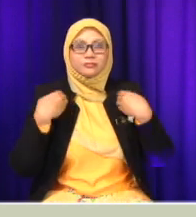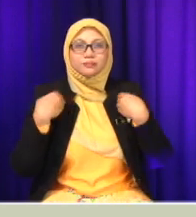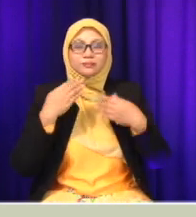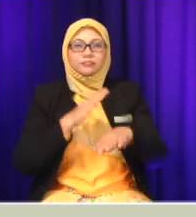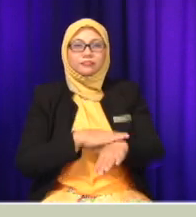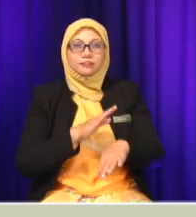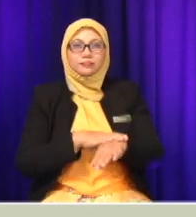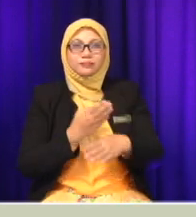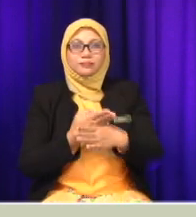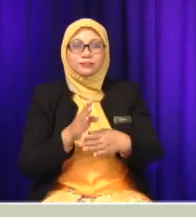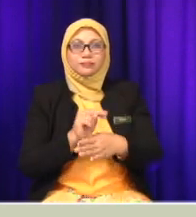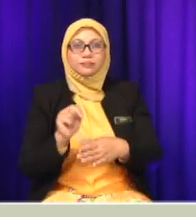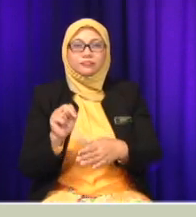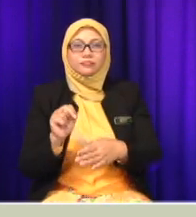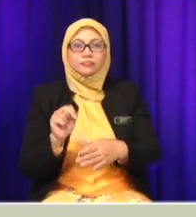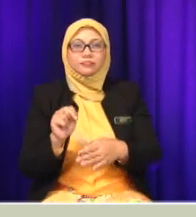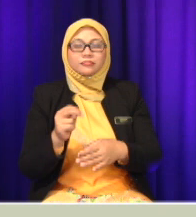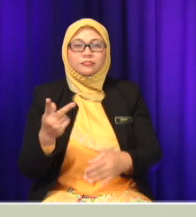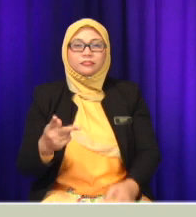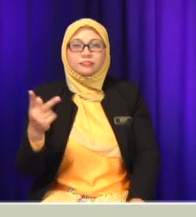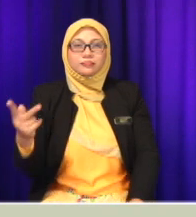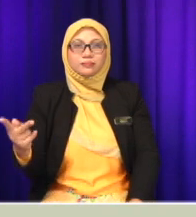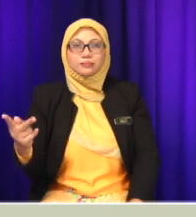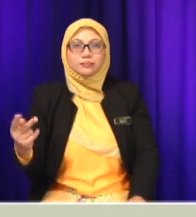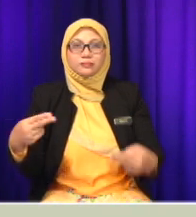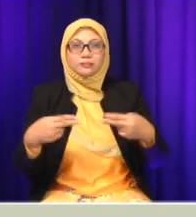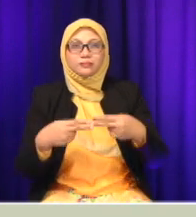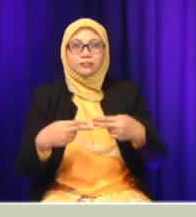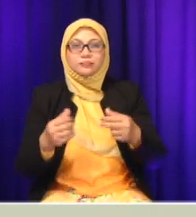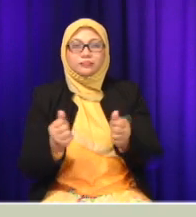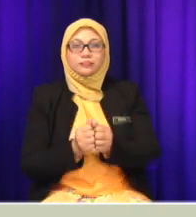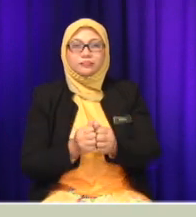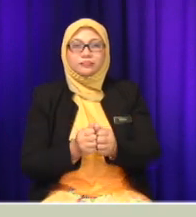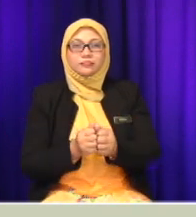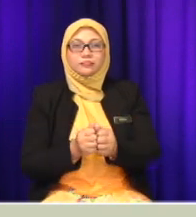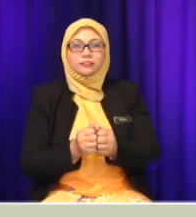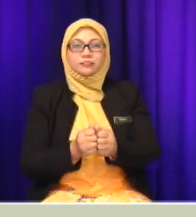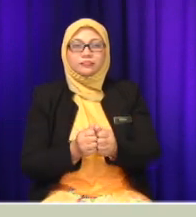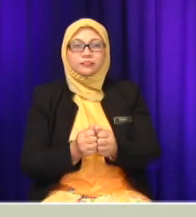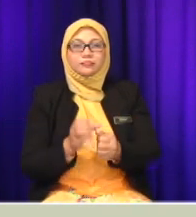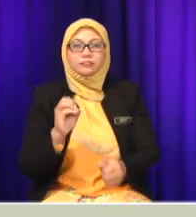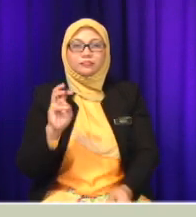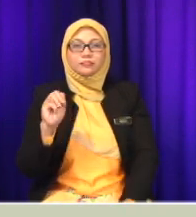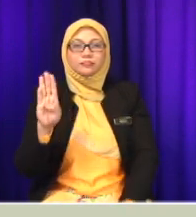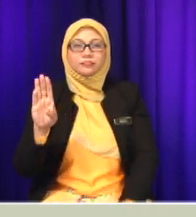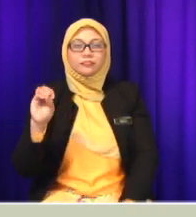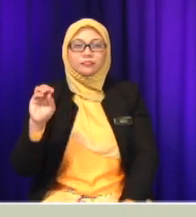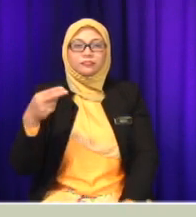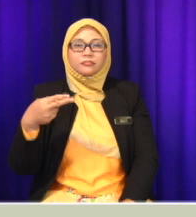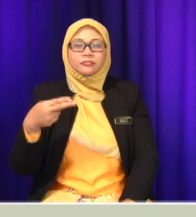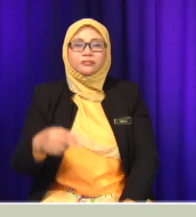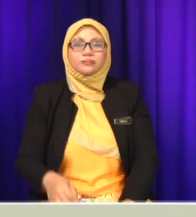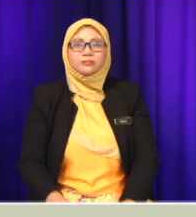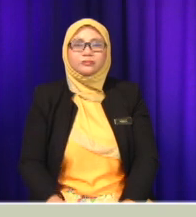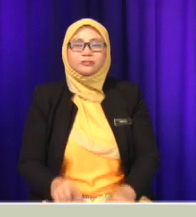bahagian di antara komponen road penghubung dan juga omboh alat yang digunakan iaitu mikrometer